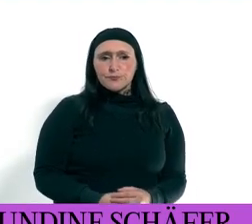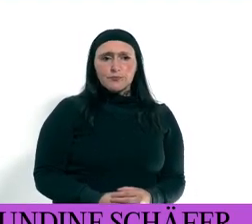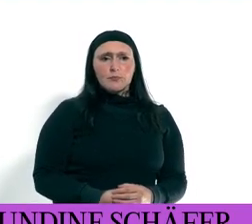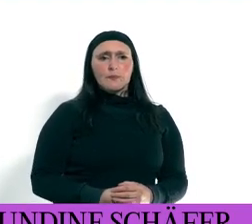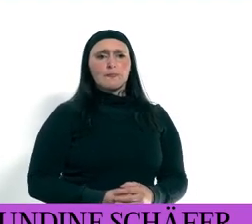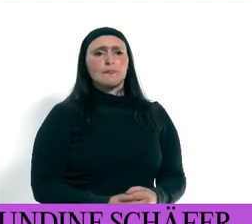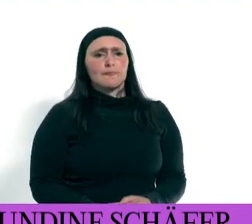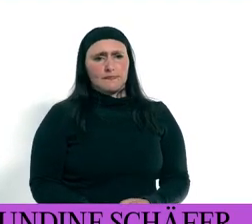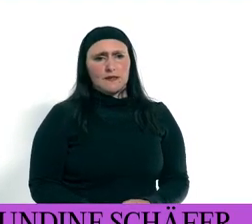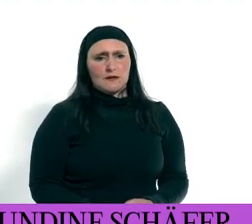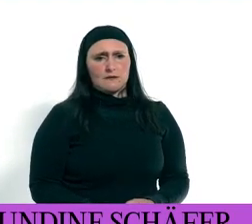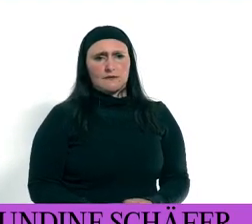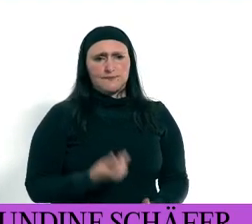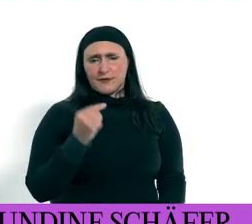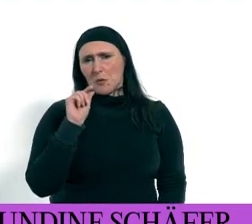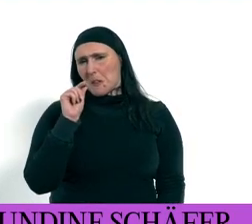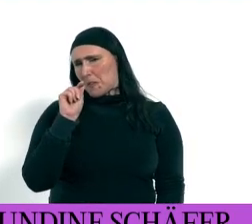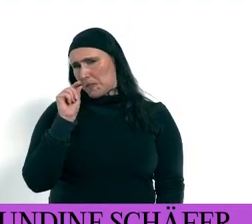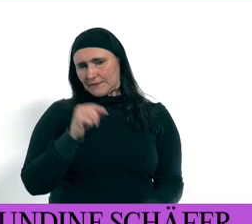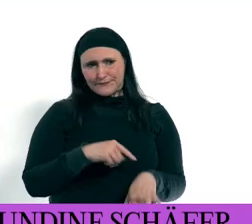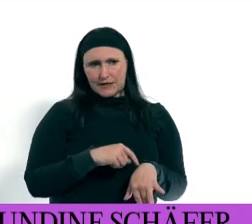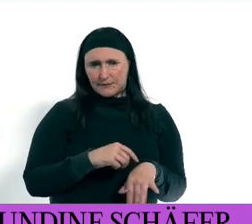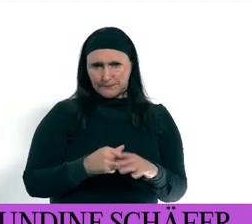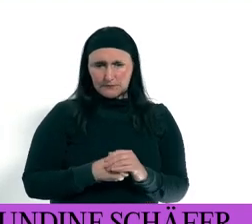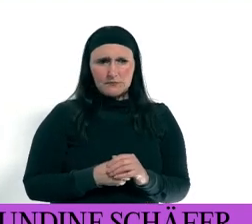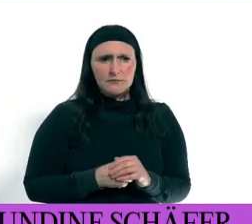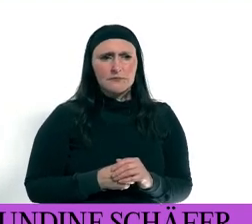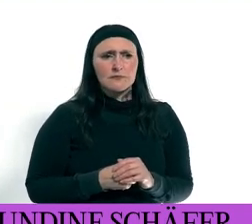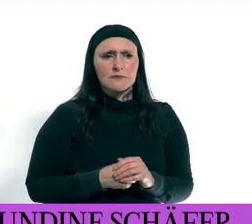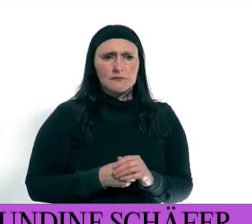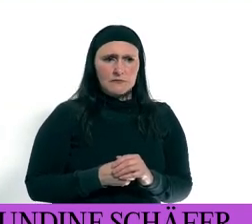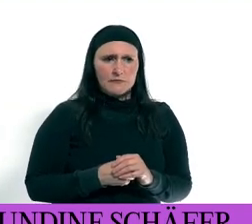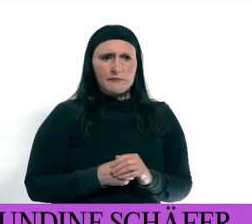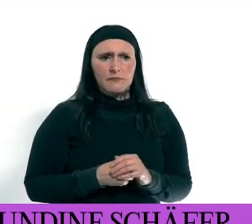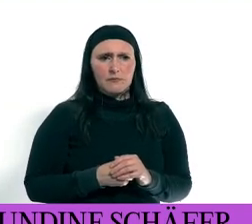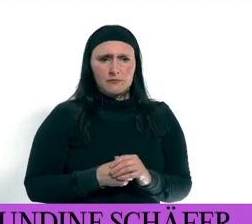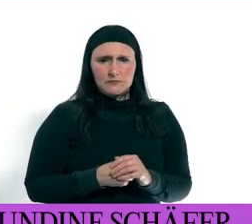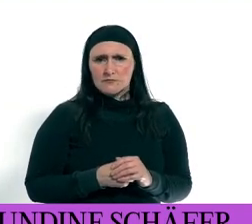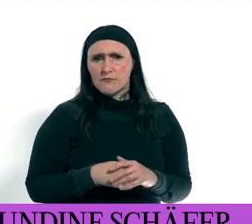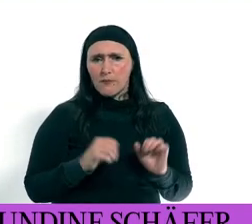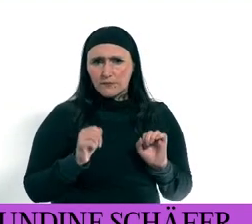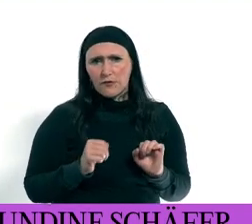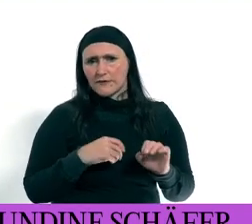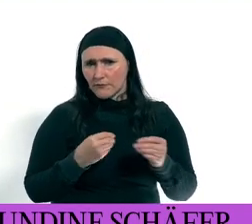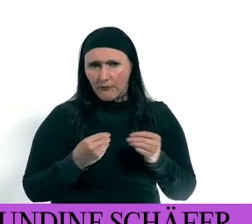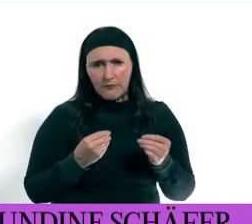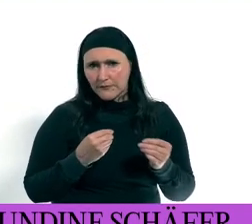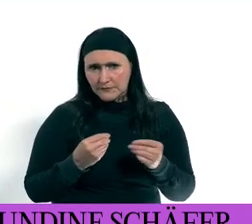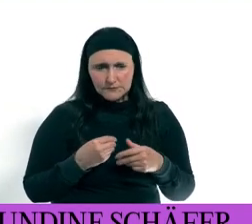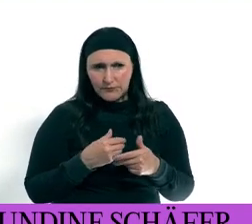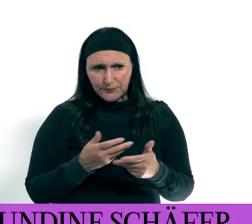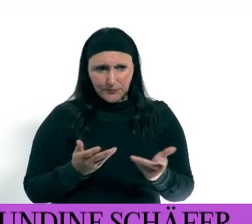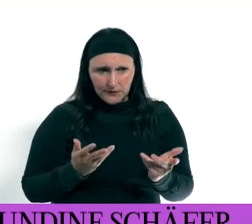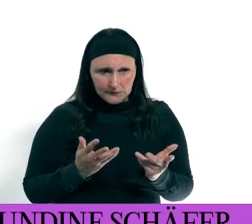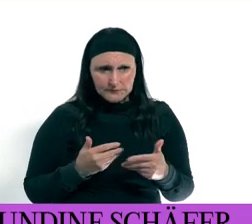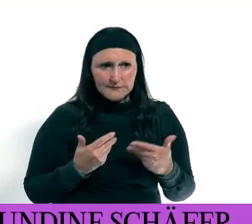very little time left and we can go on talking forever, but I feel that if we were to do that, then we will have to bring in the food, because that's what we've been